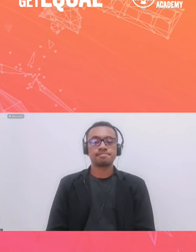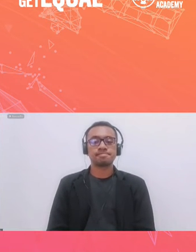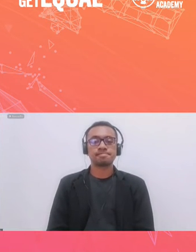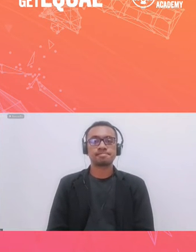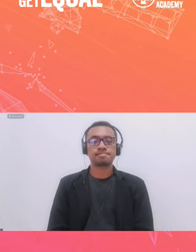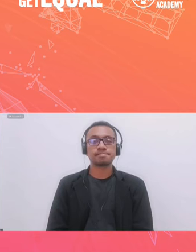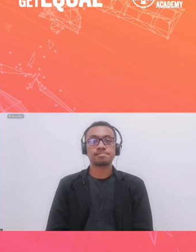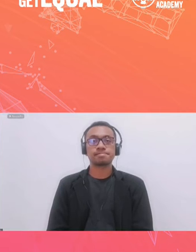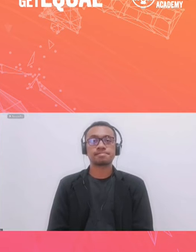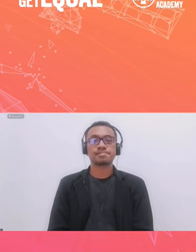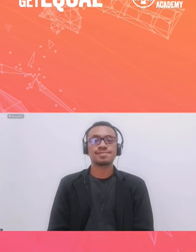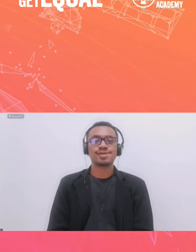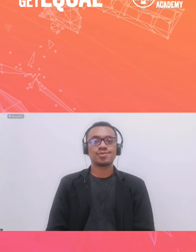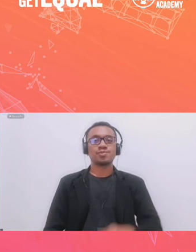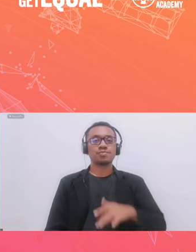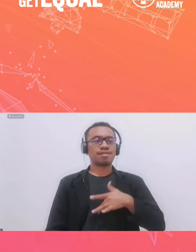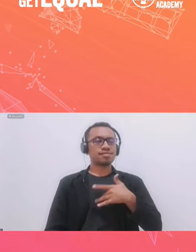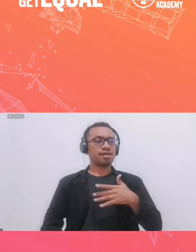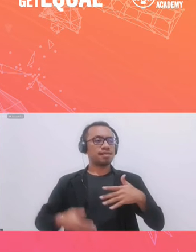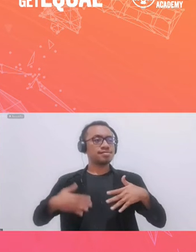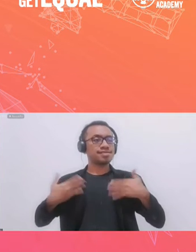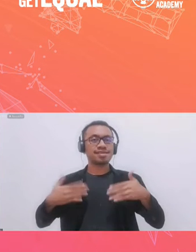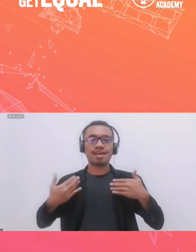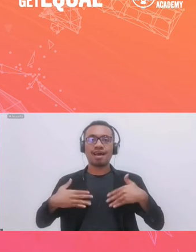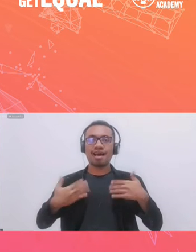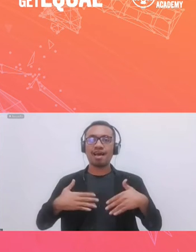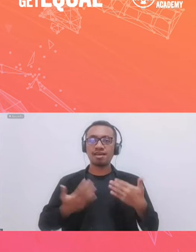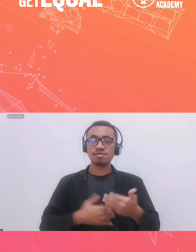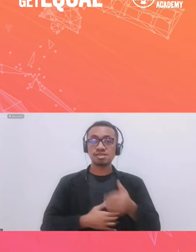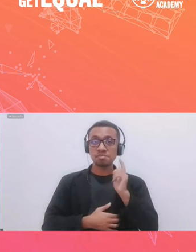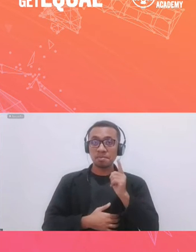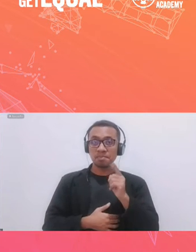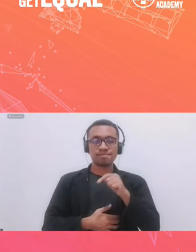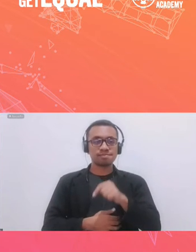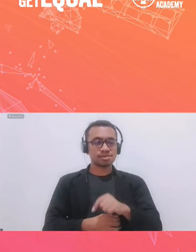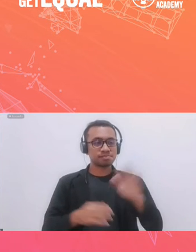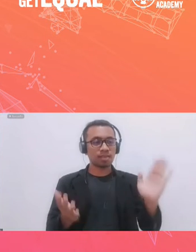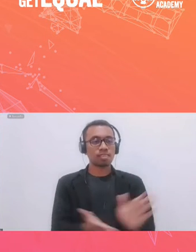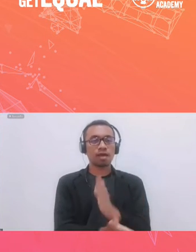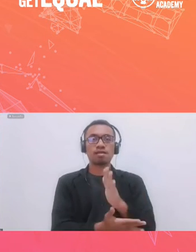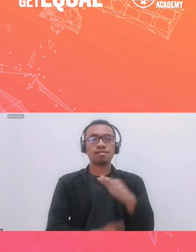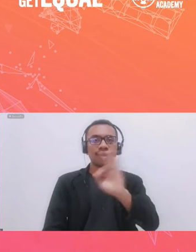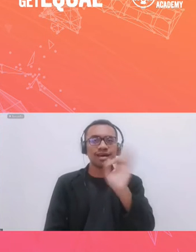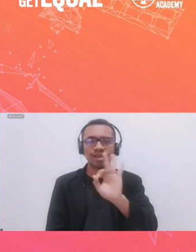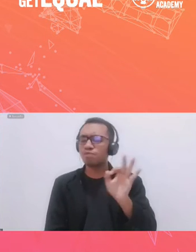itu senang banget rasanya karena ini adalah kesempatan yang belum pernah saya dapatkan